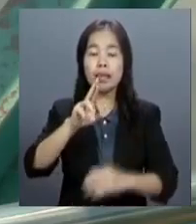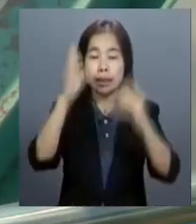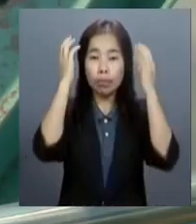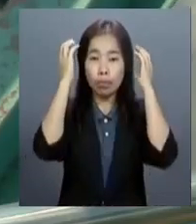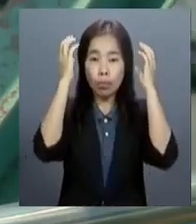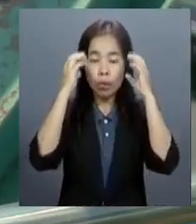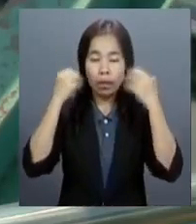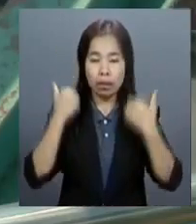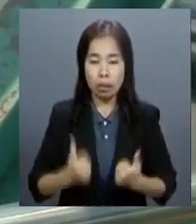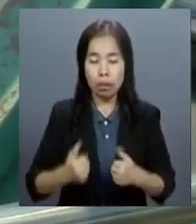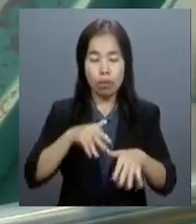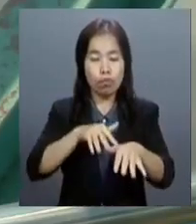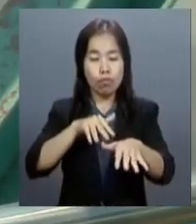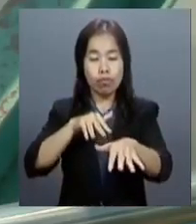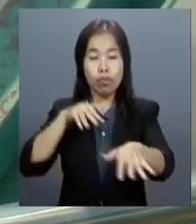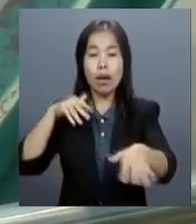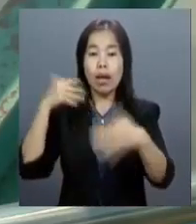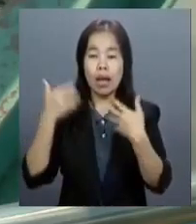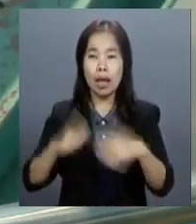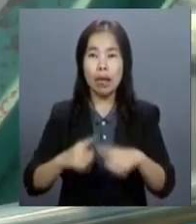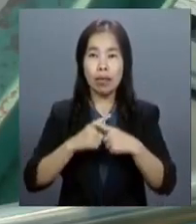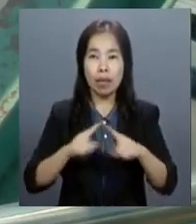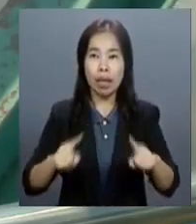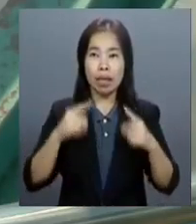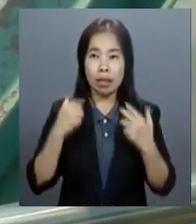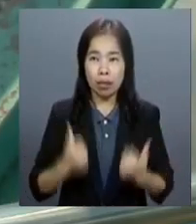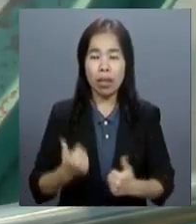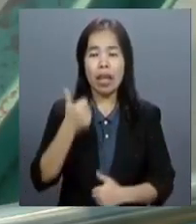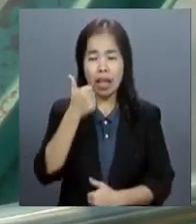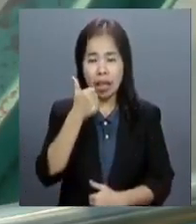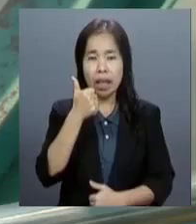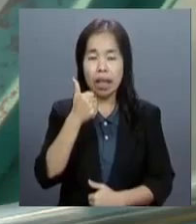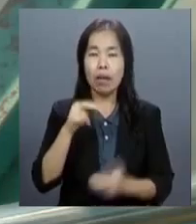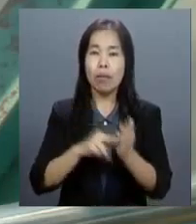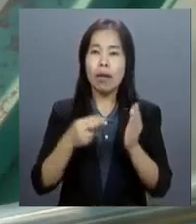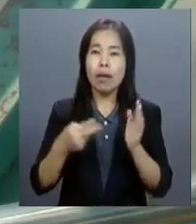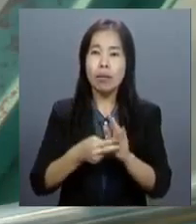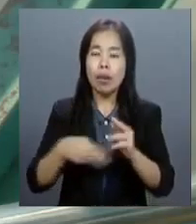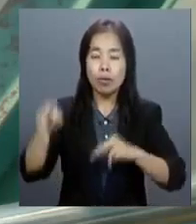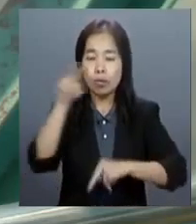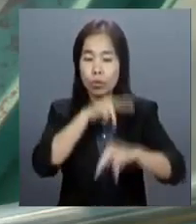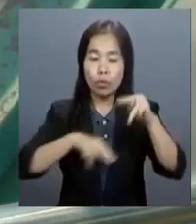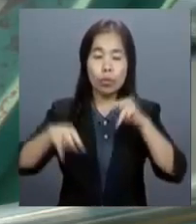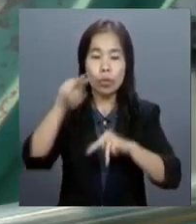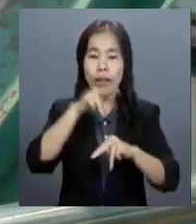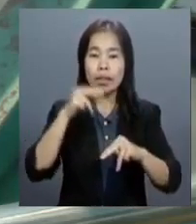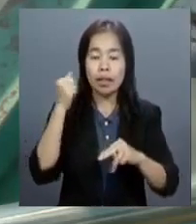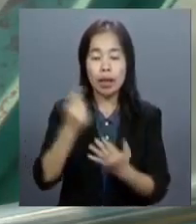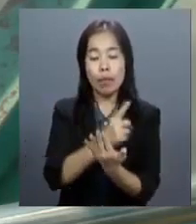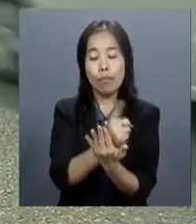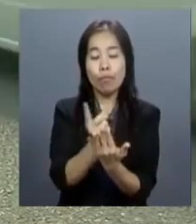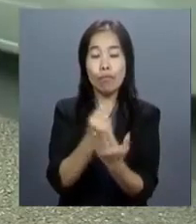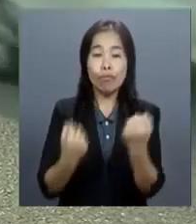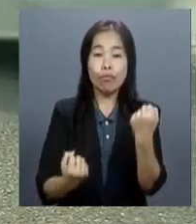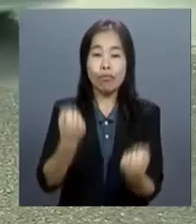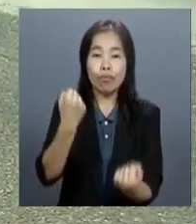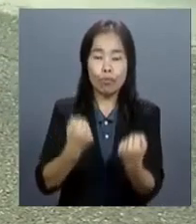ริ่มที่จะหนาแน่นมากขึ้นนะคะแต่ว่าขณะนี้ก็ยังคงสามารถทำความเร็วได้ที่ประมาณ80กิโลเมตรต่อชั่วโมงค่ะ